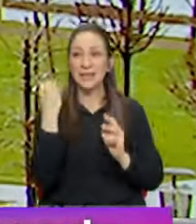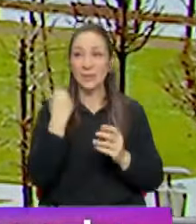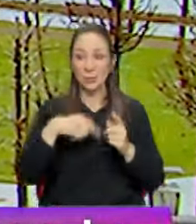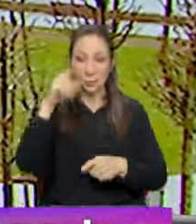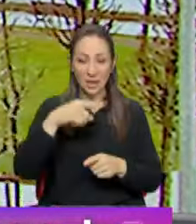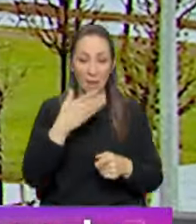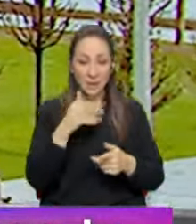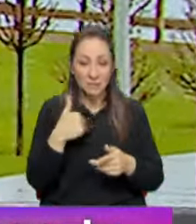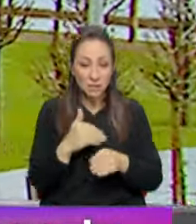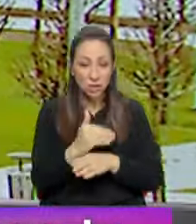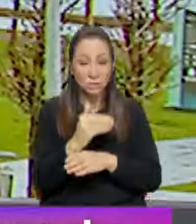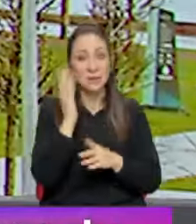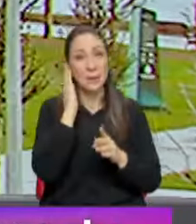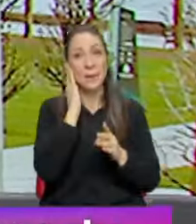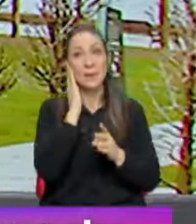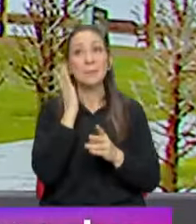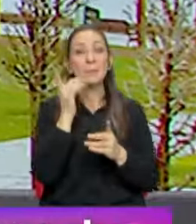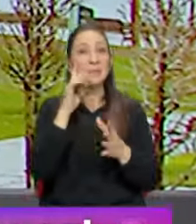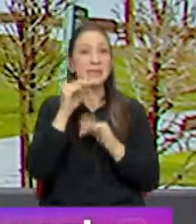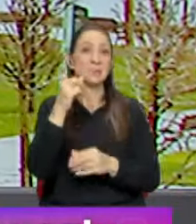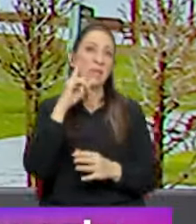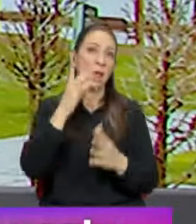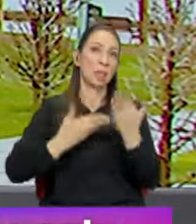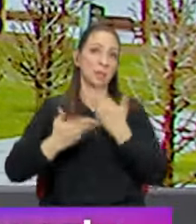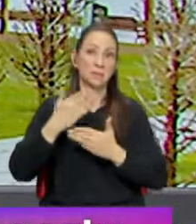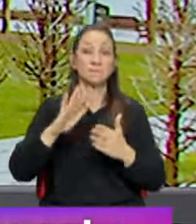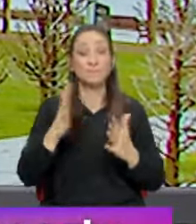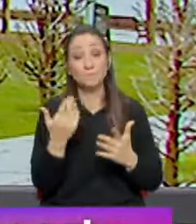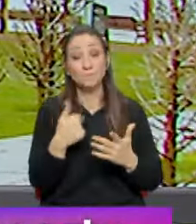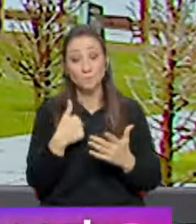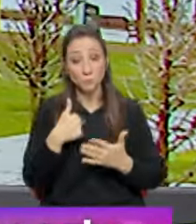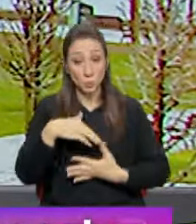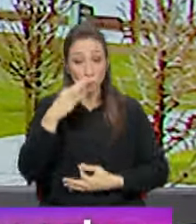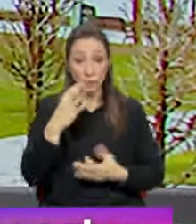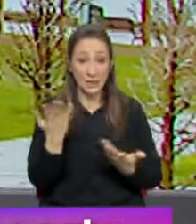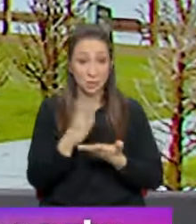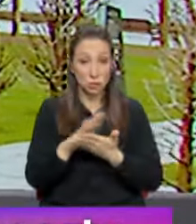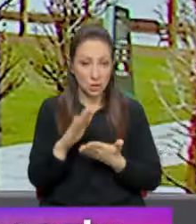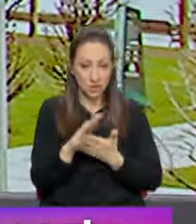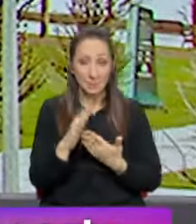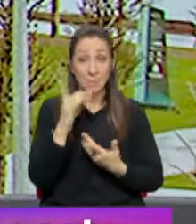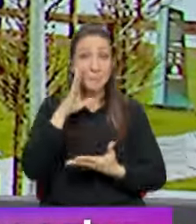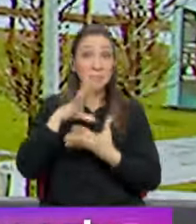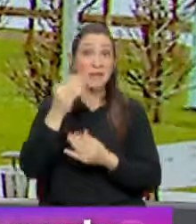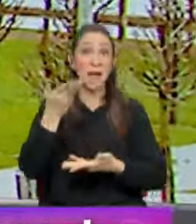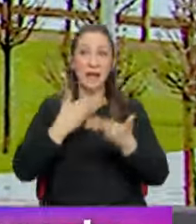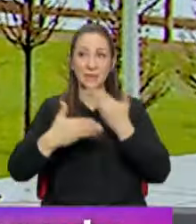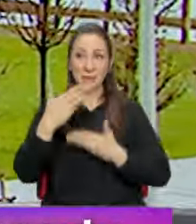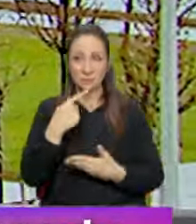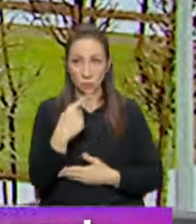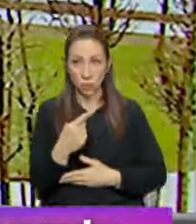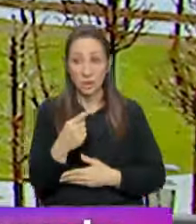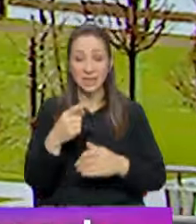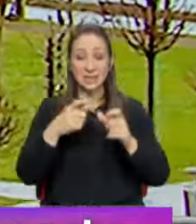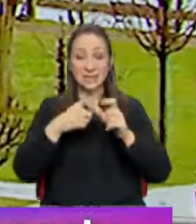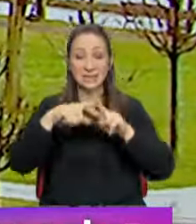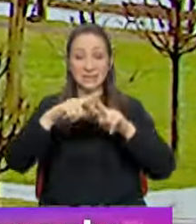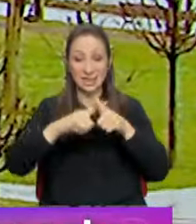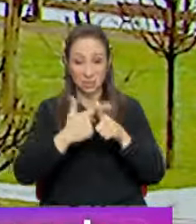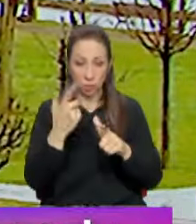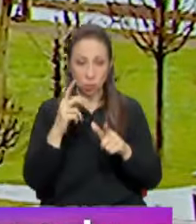emekliler bizim yaşadığımızı birisi bize anlatsın. Ya da bizim durumumuz nasıl düzelecek birisi bize anlatsın diyor. Staj